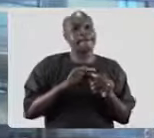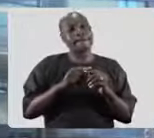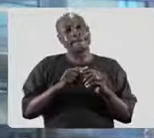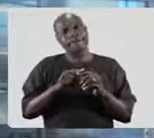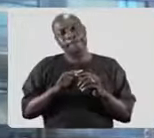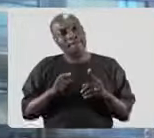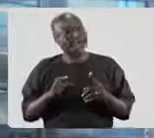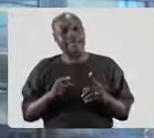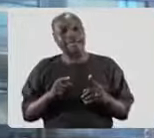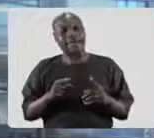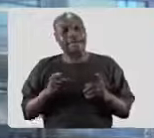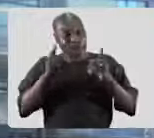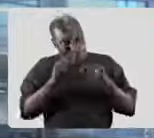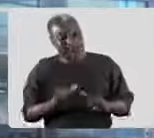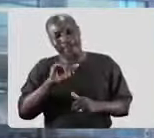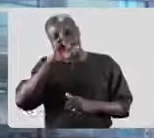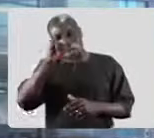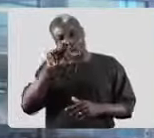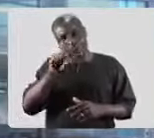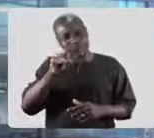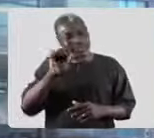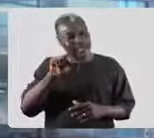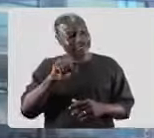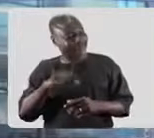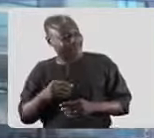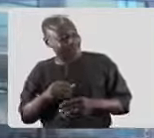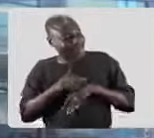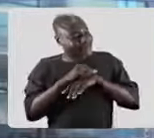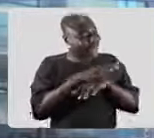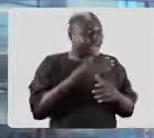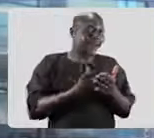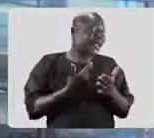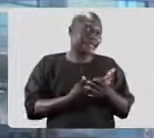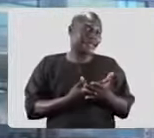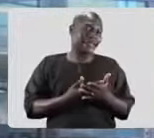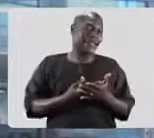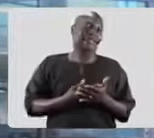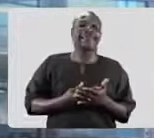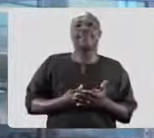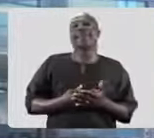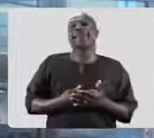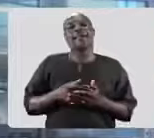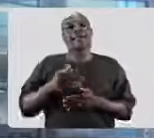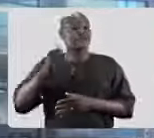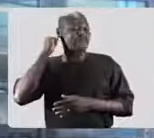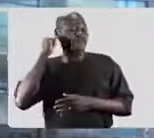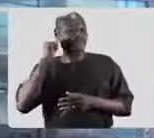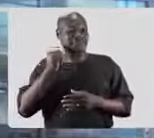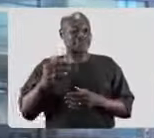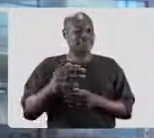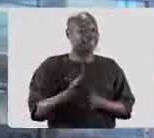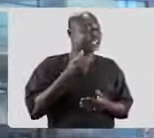sa mayi onipa onye bone ede no amamu egofo no anyi